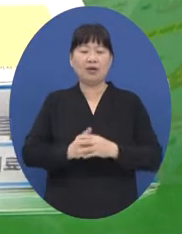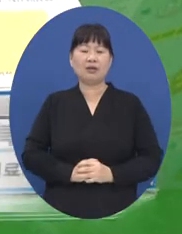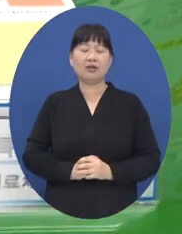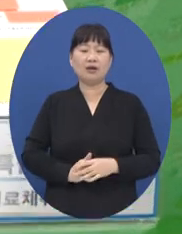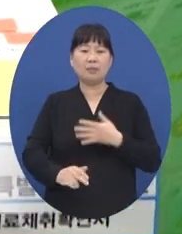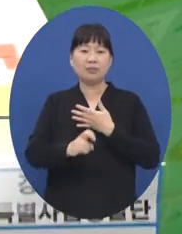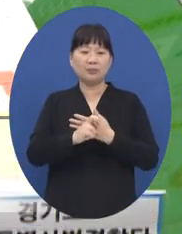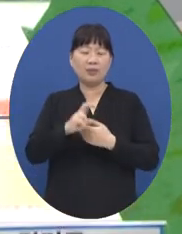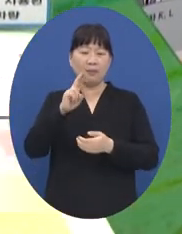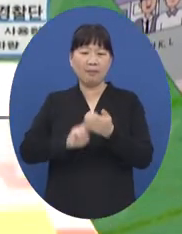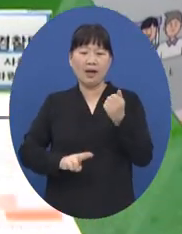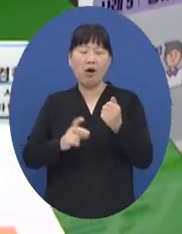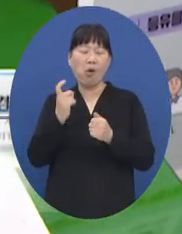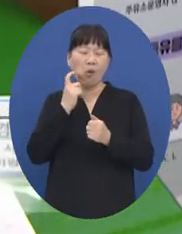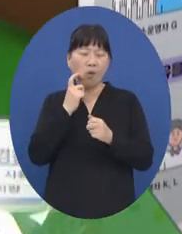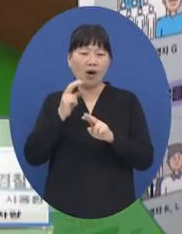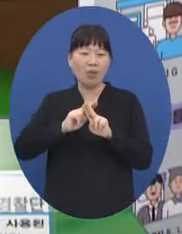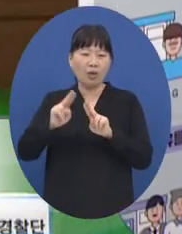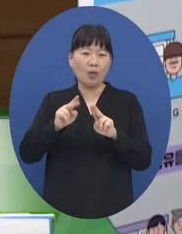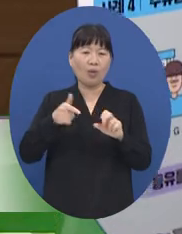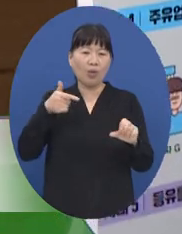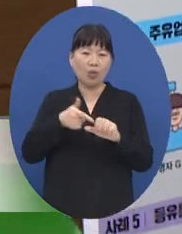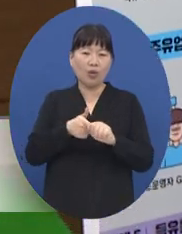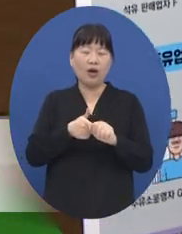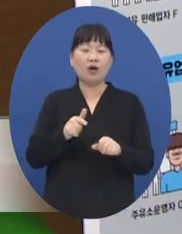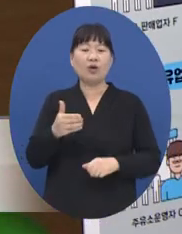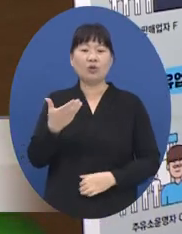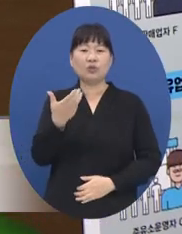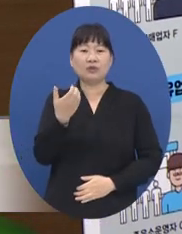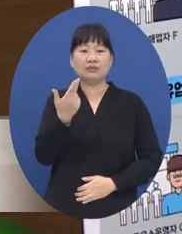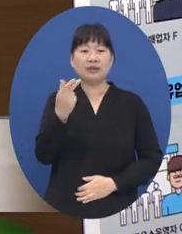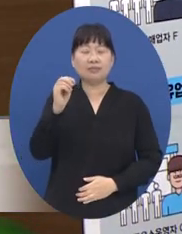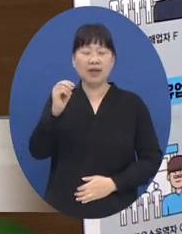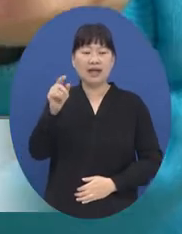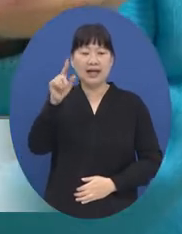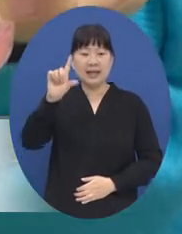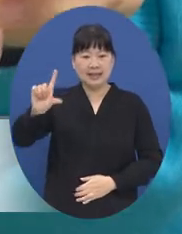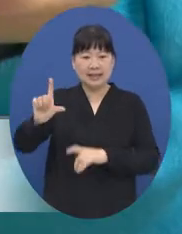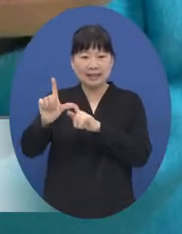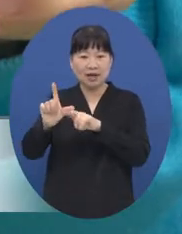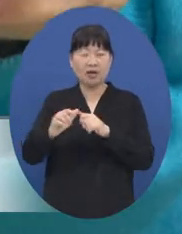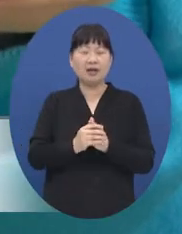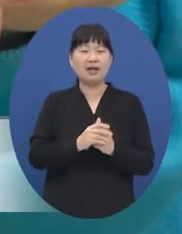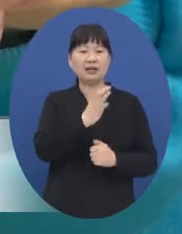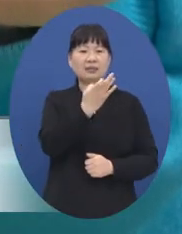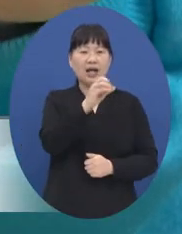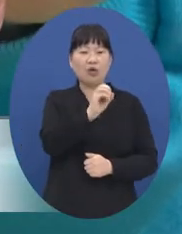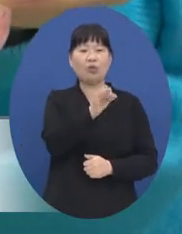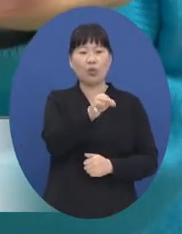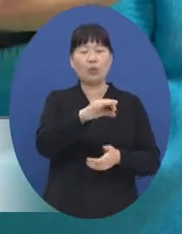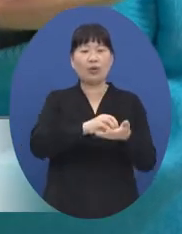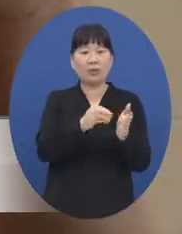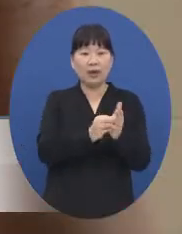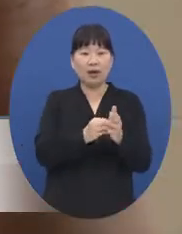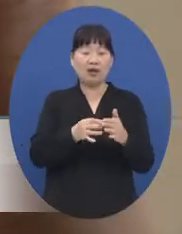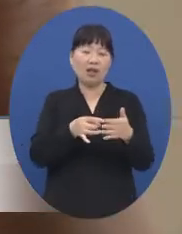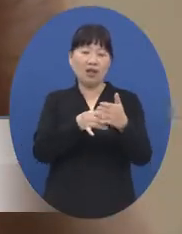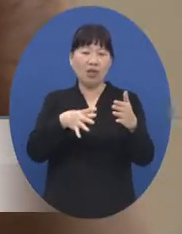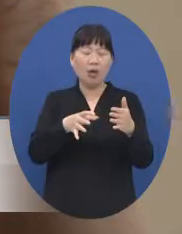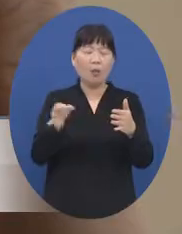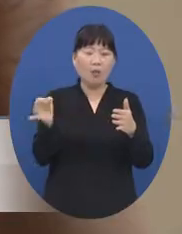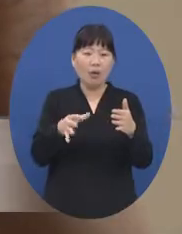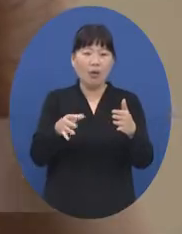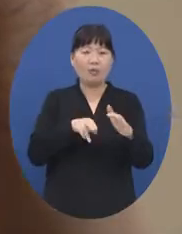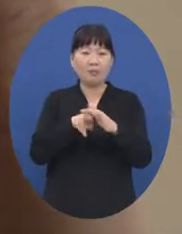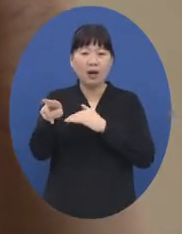이들이 불법 유통시킨 가짜 석유는 총 97만 리터, 시가 14억 원 상당이며 무자료 거래로 탈루한 세금은